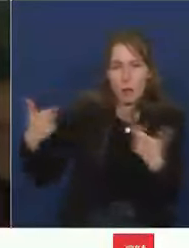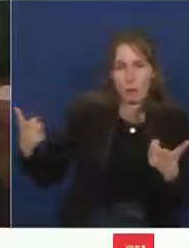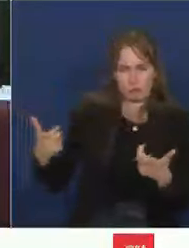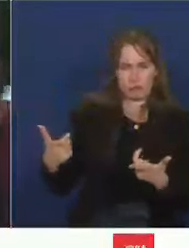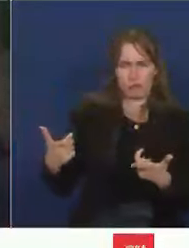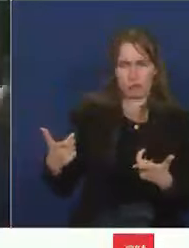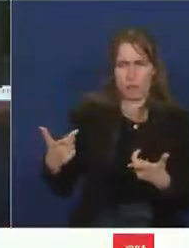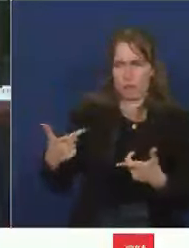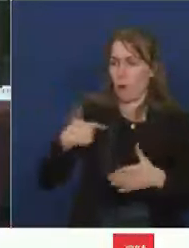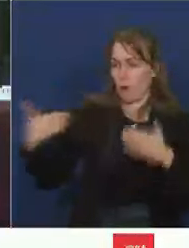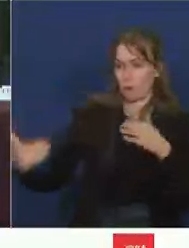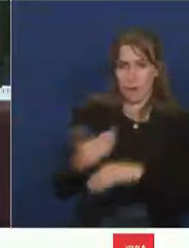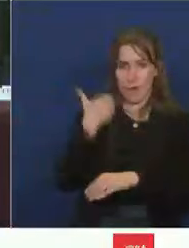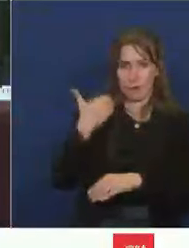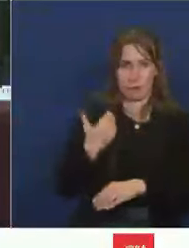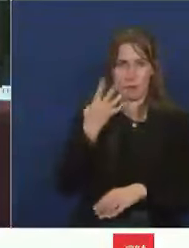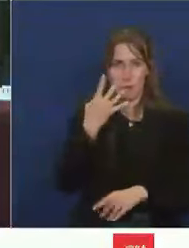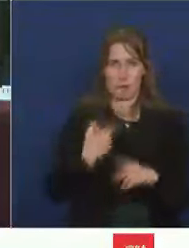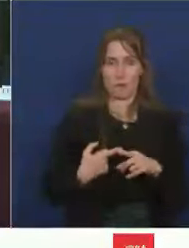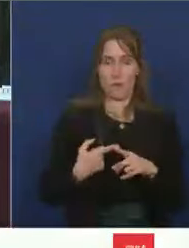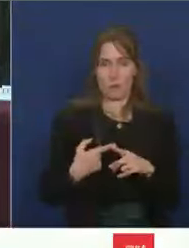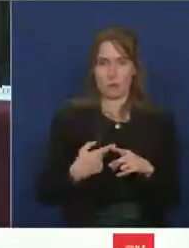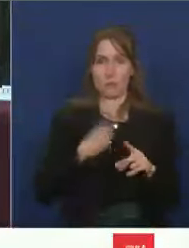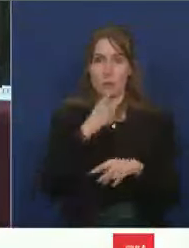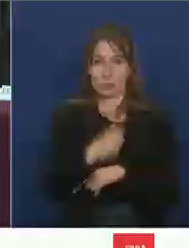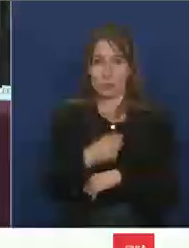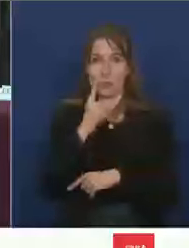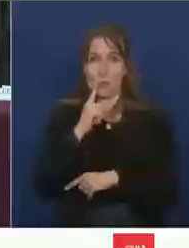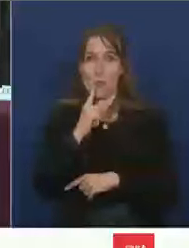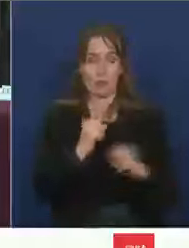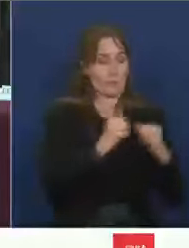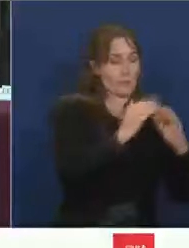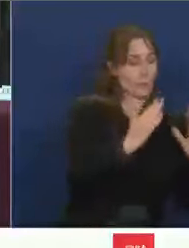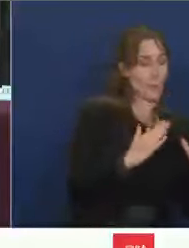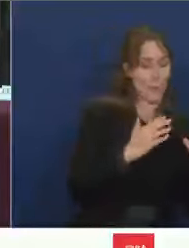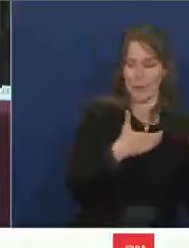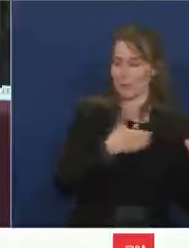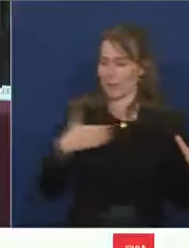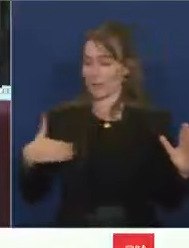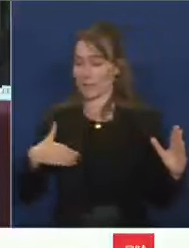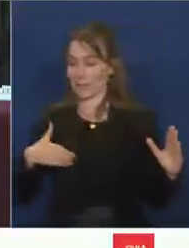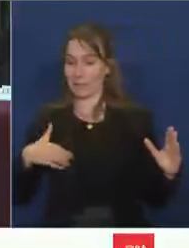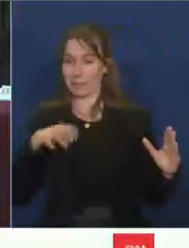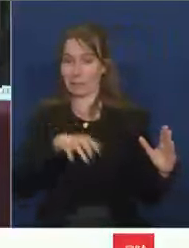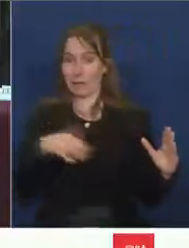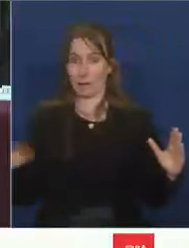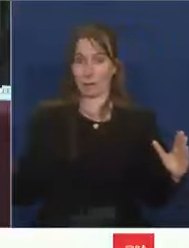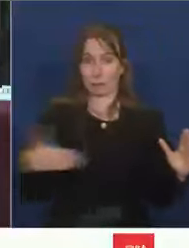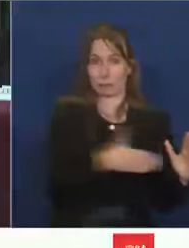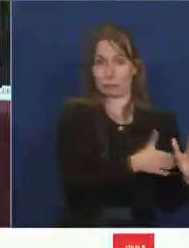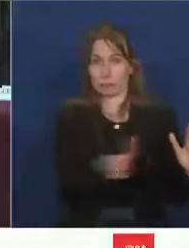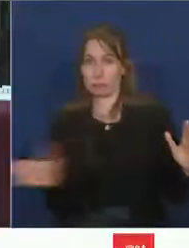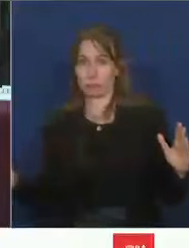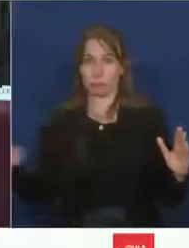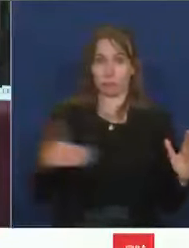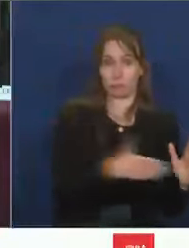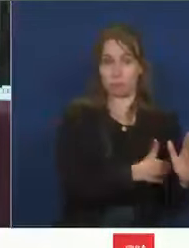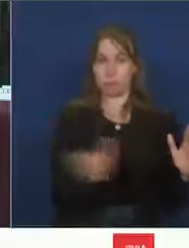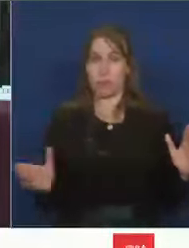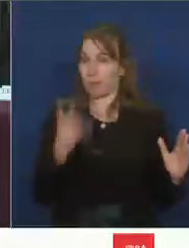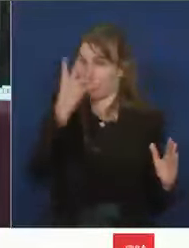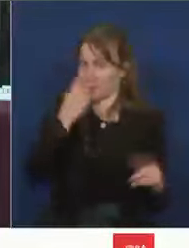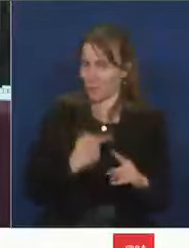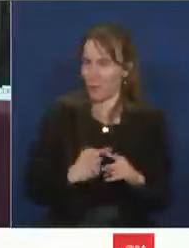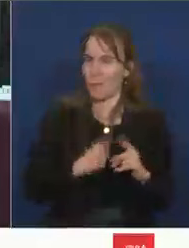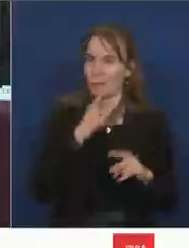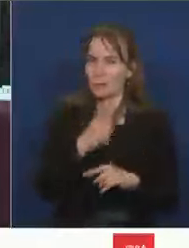c'est mon itinéraire pour aller de chez moi à la mairie, 4 fois par jour. Et je peux vous dire que à l'occasion de ces 4 fois par